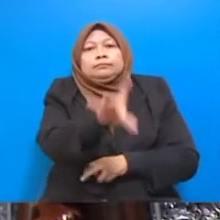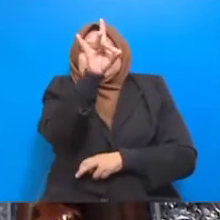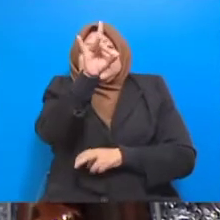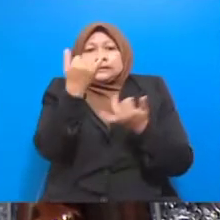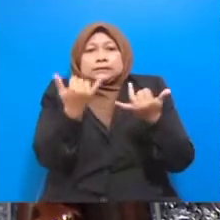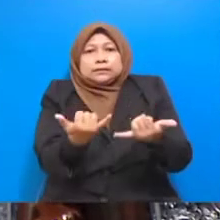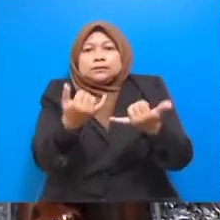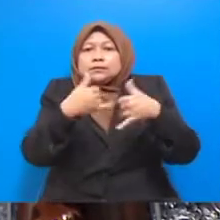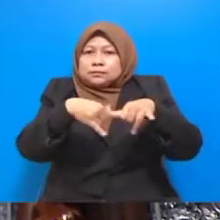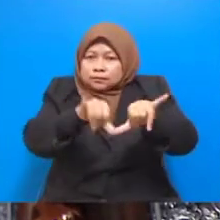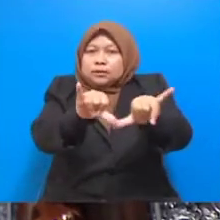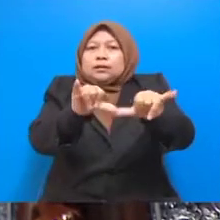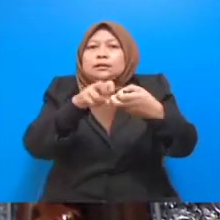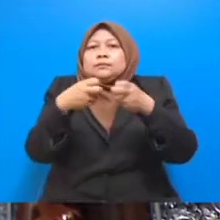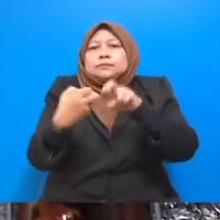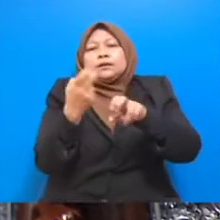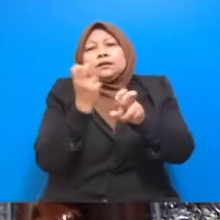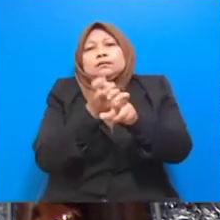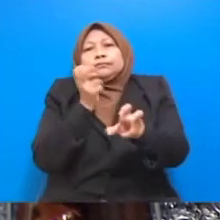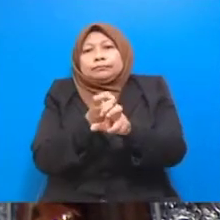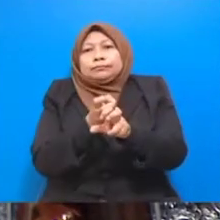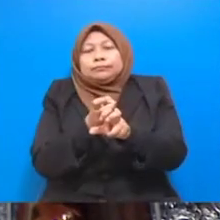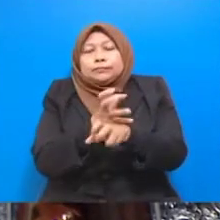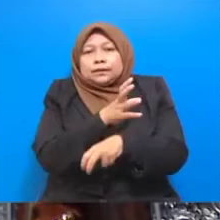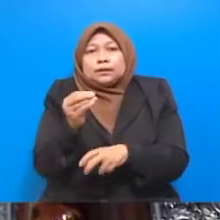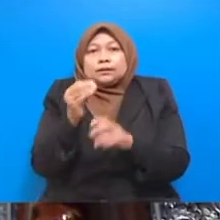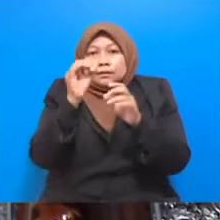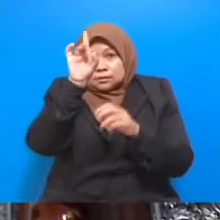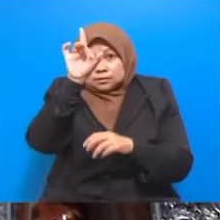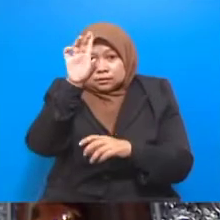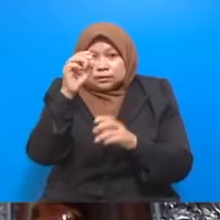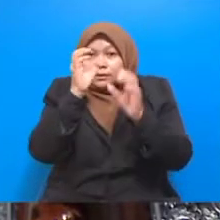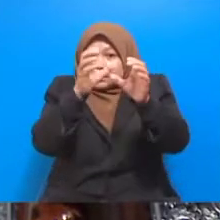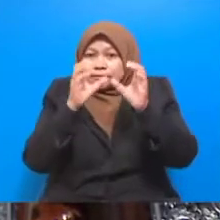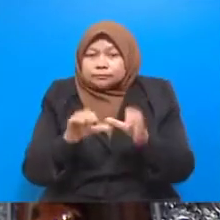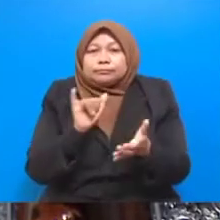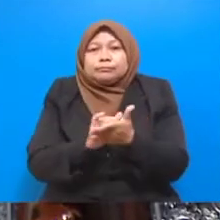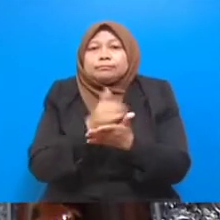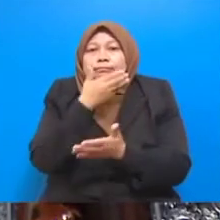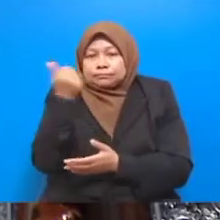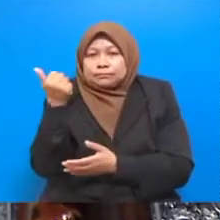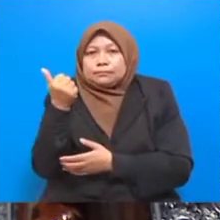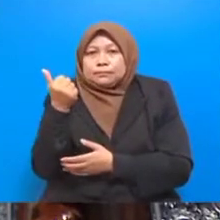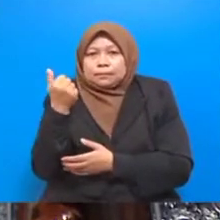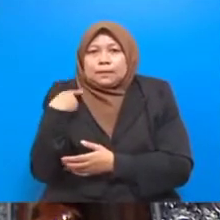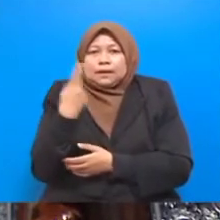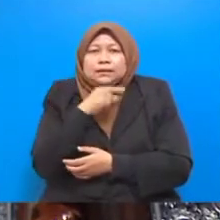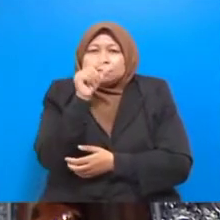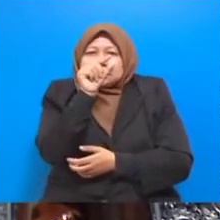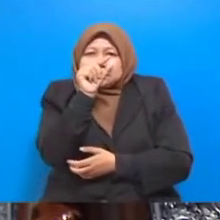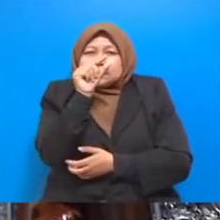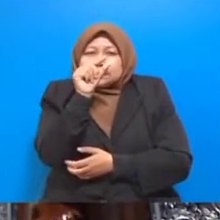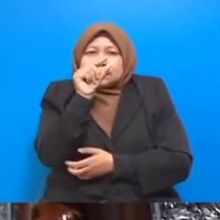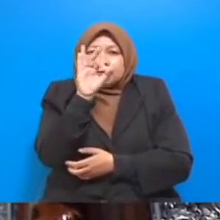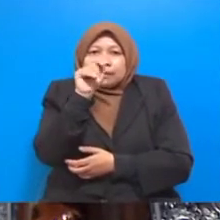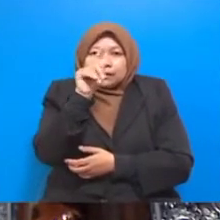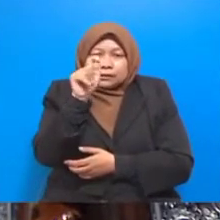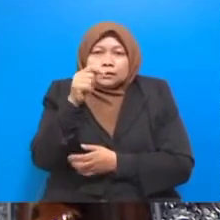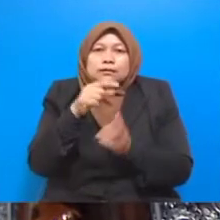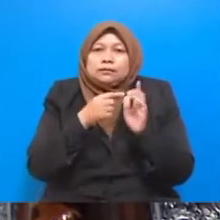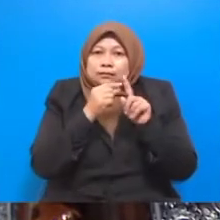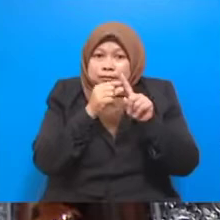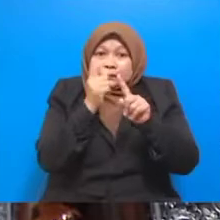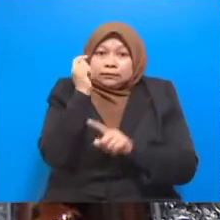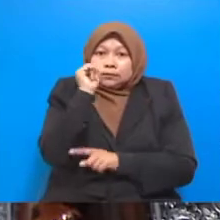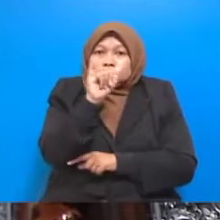yang sedang berdepan dengan kesusahan ini insyaallah dengan pendekatan yang begini baik dan sebagainya dibetulkan fakta sebagaimana yang